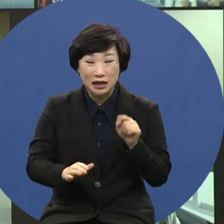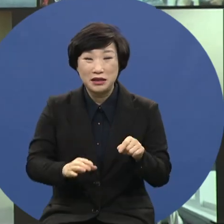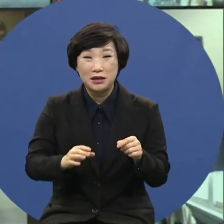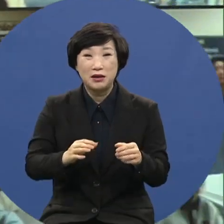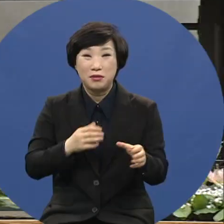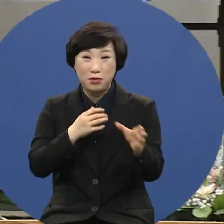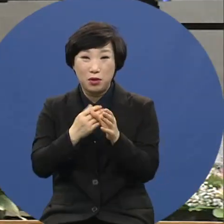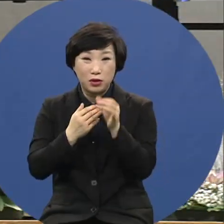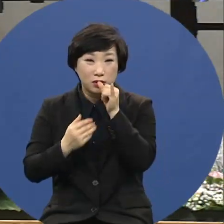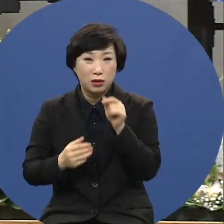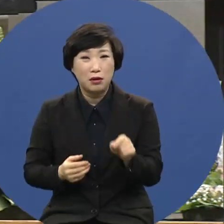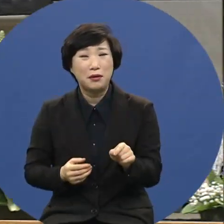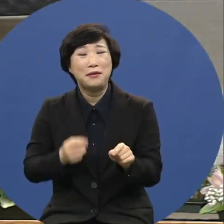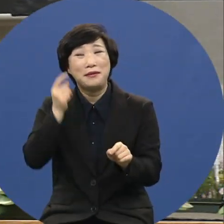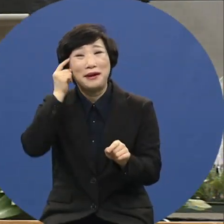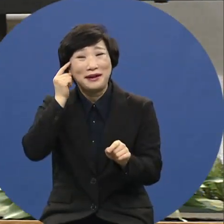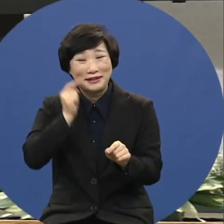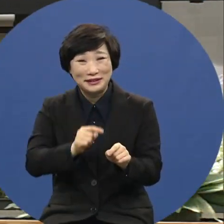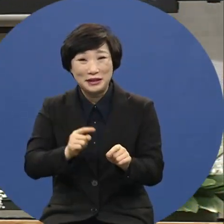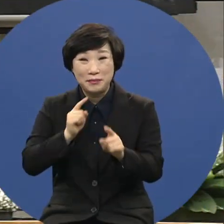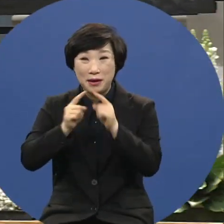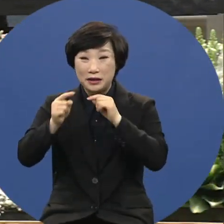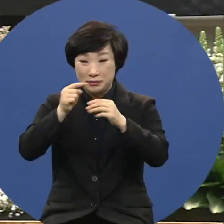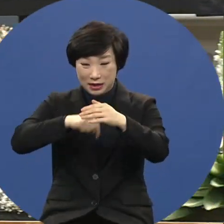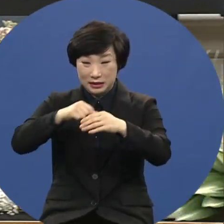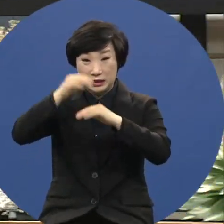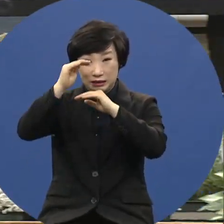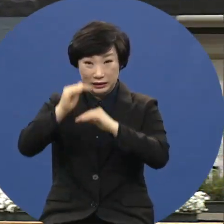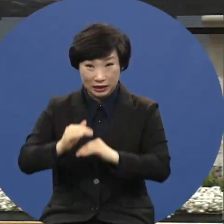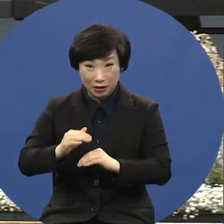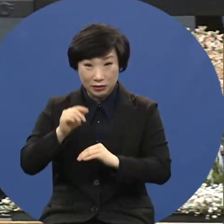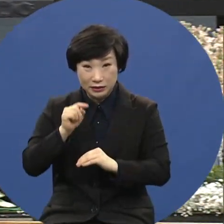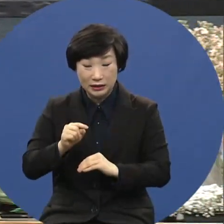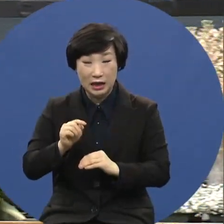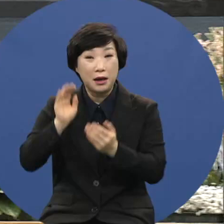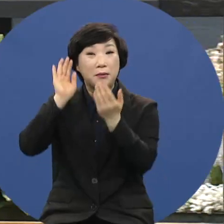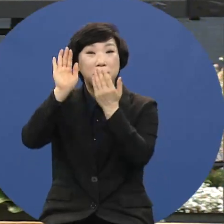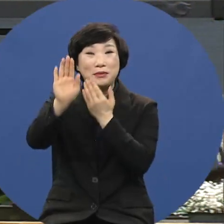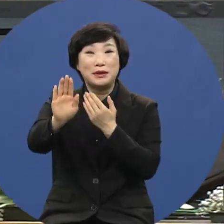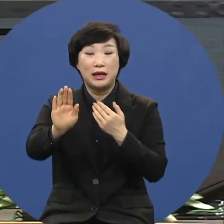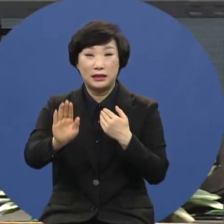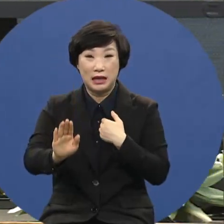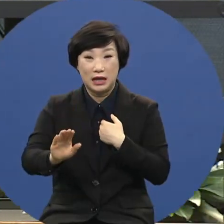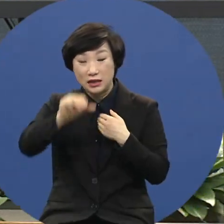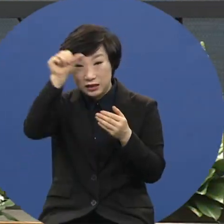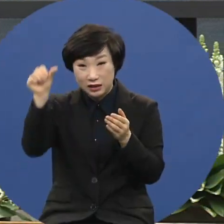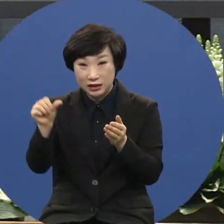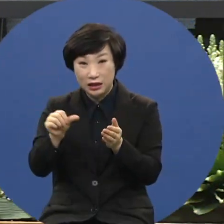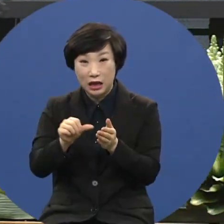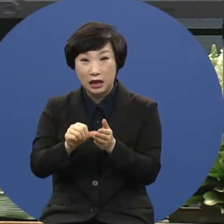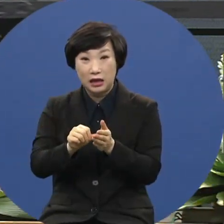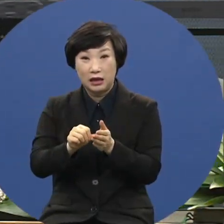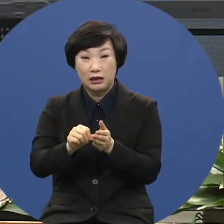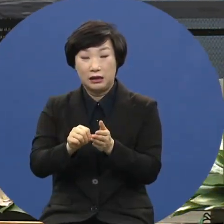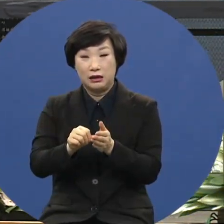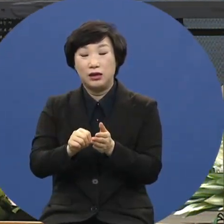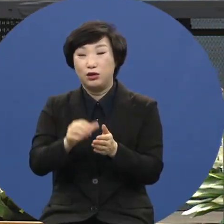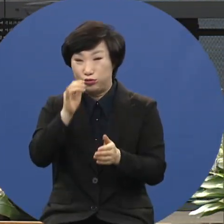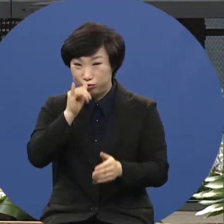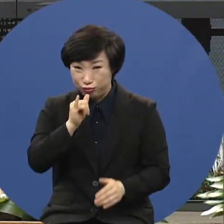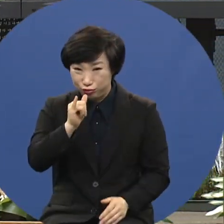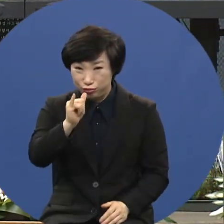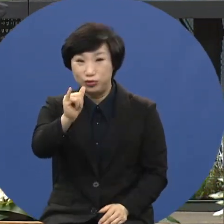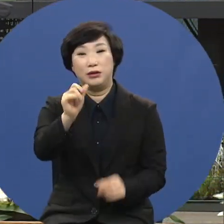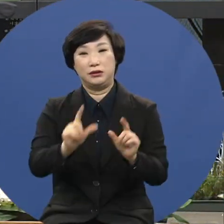뭐 대들잖아요. 왜? 그 말씀 안에 있는 내용이 장래 자기 인생에 있어서